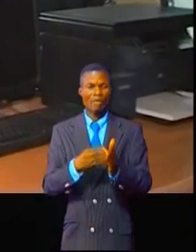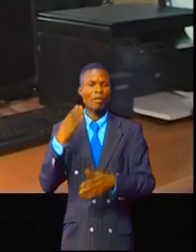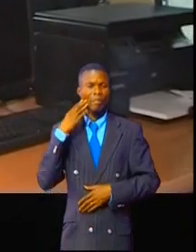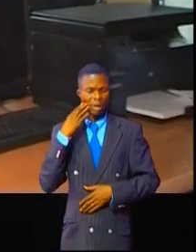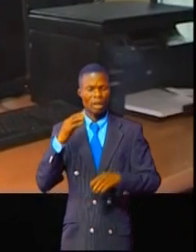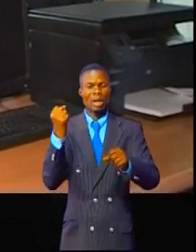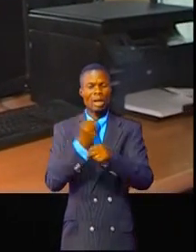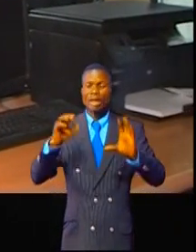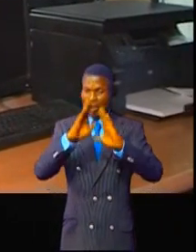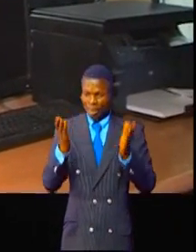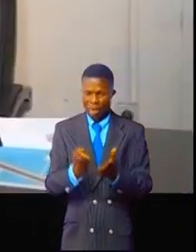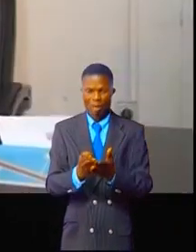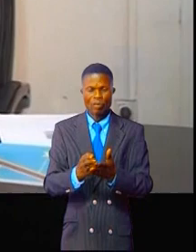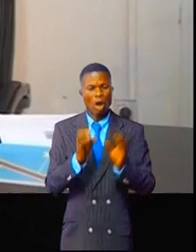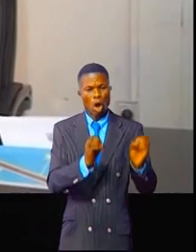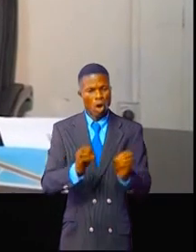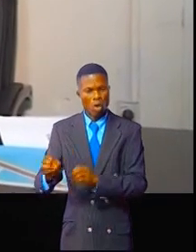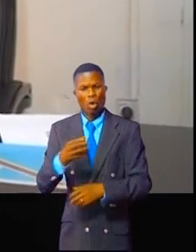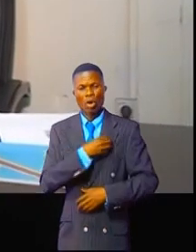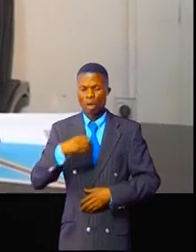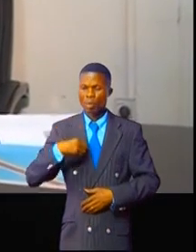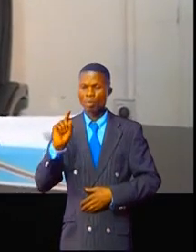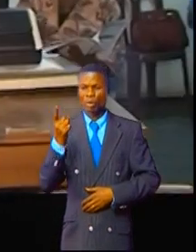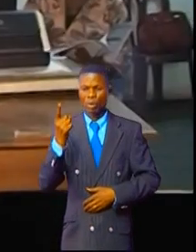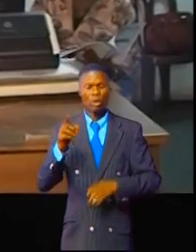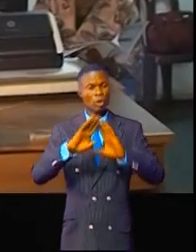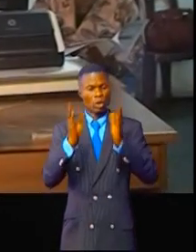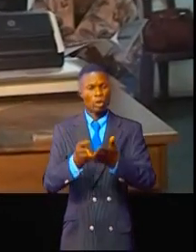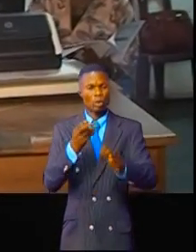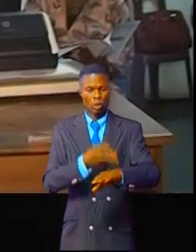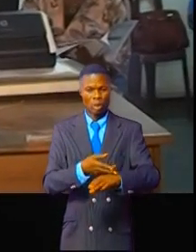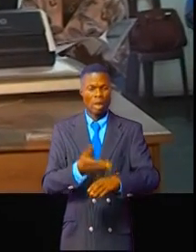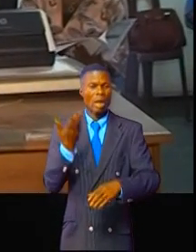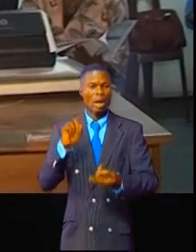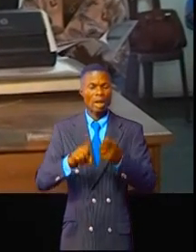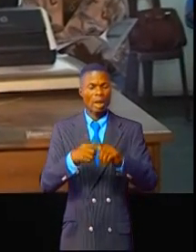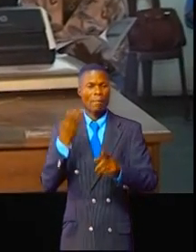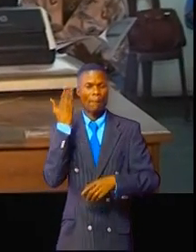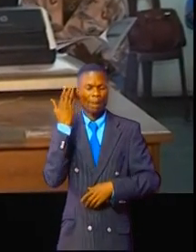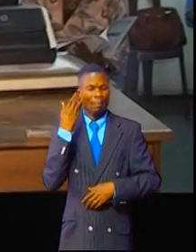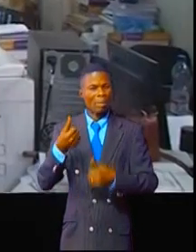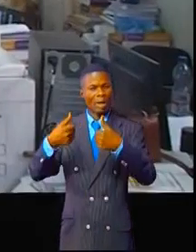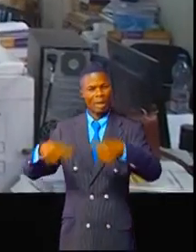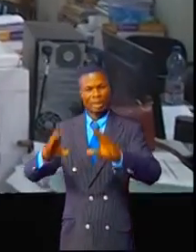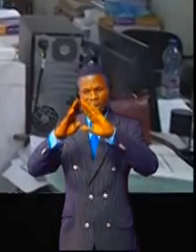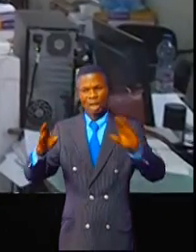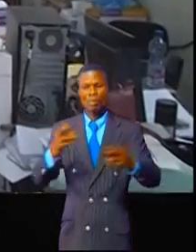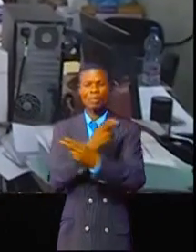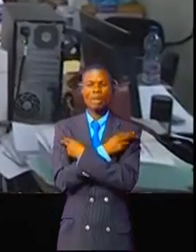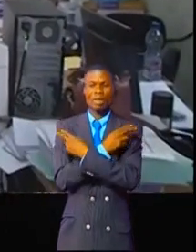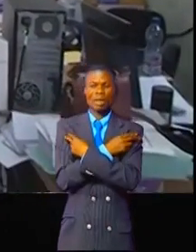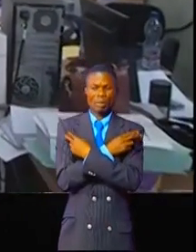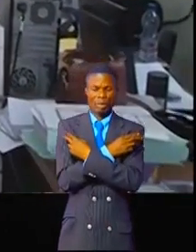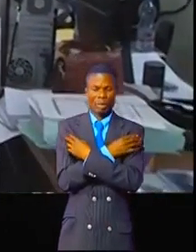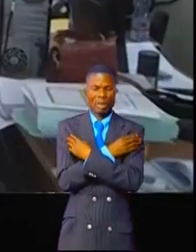étaient dirigés et réalisés par les femmes seules pendant tout ce temps leurs collègues hommes étaient exemptés de service de